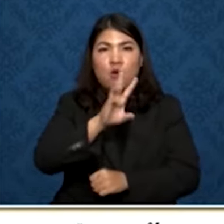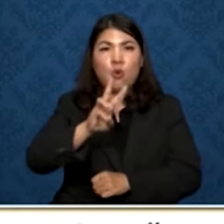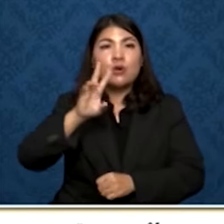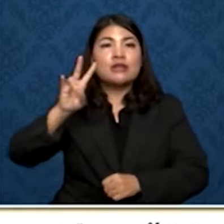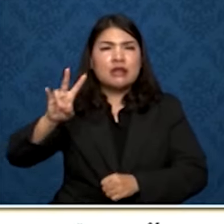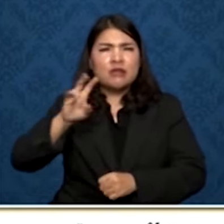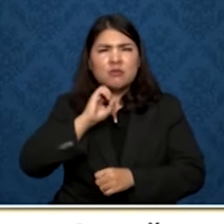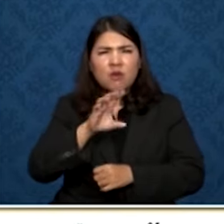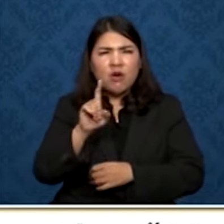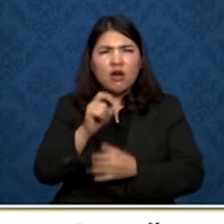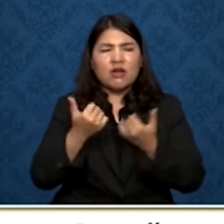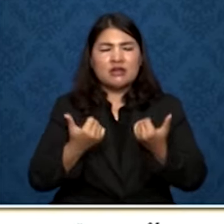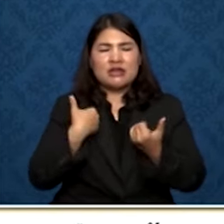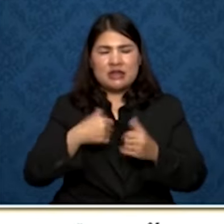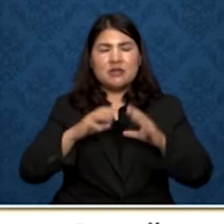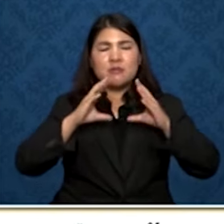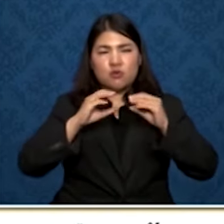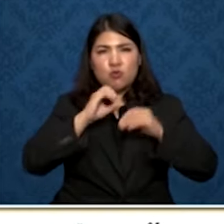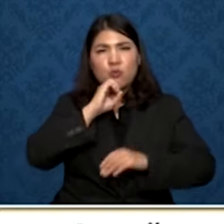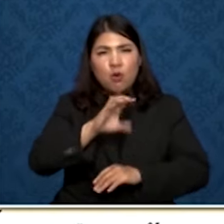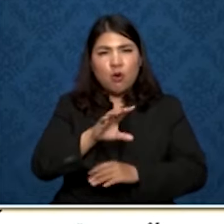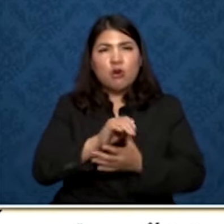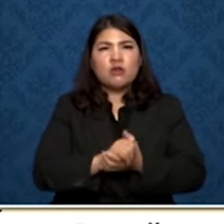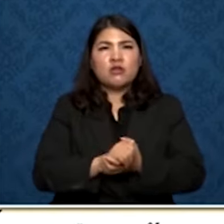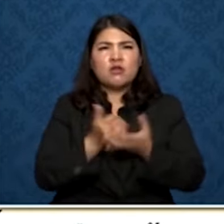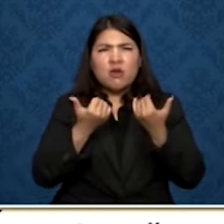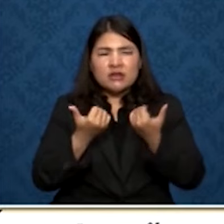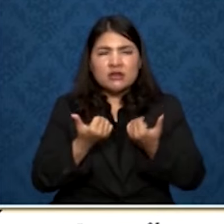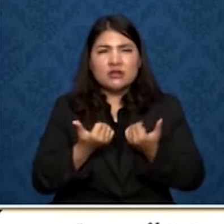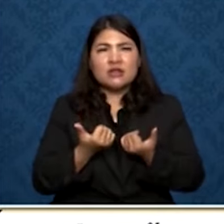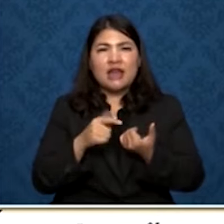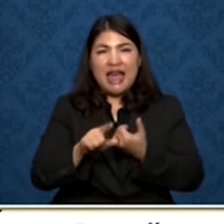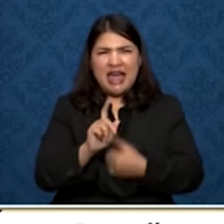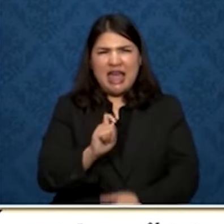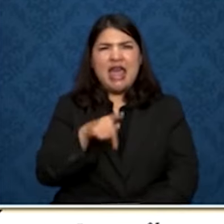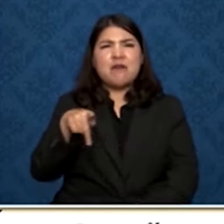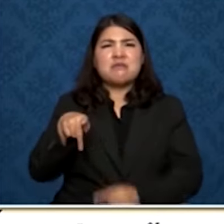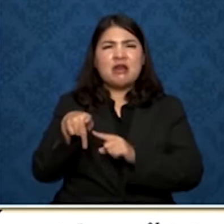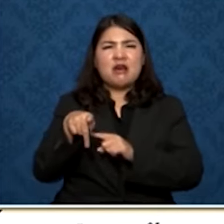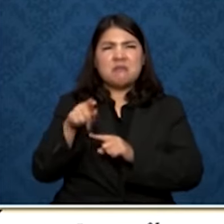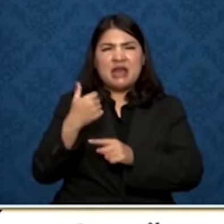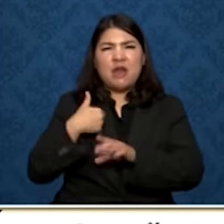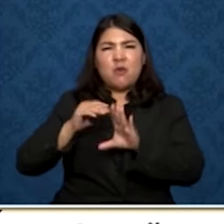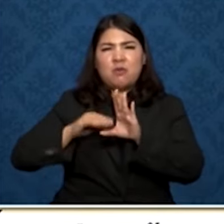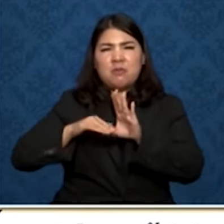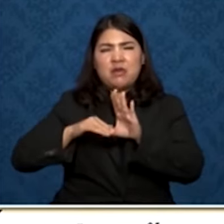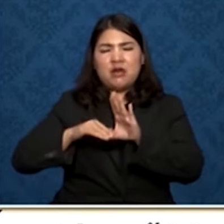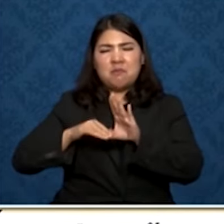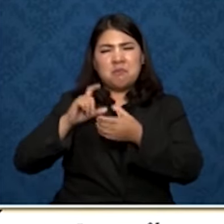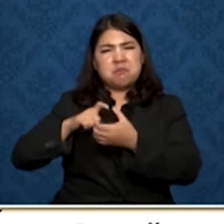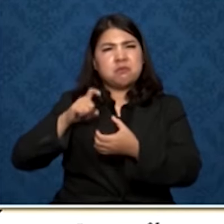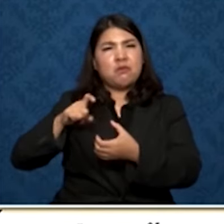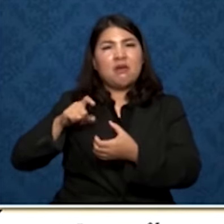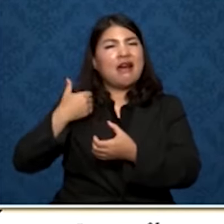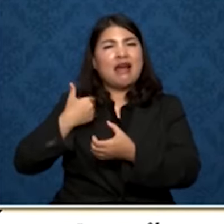่าในทปชุมยพูดอนะครั่า มีการบอกว่าแอปเนี่ย การทำลงหเบียรระบบหลงบ้านเี่ย เสร็